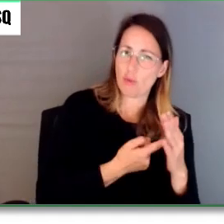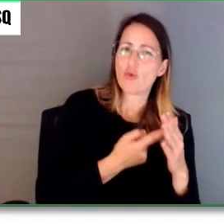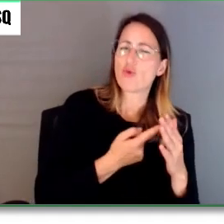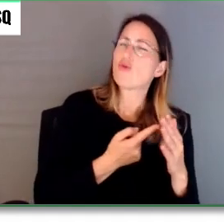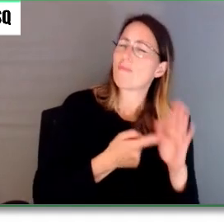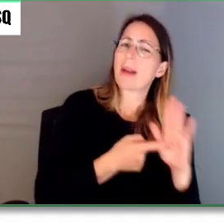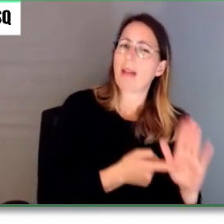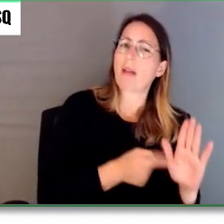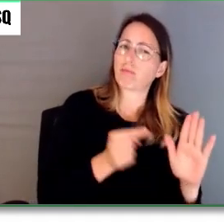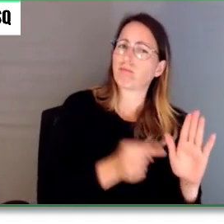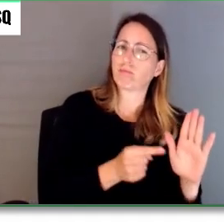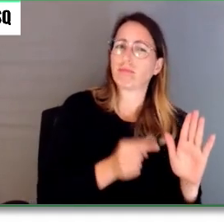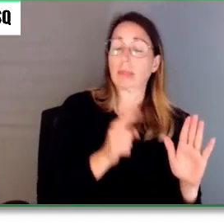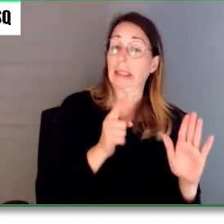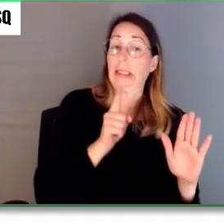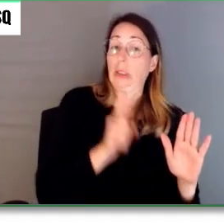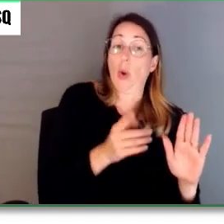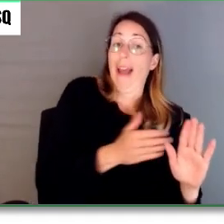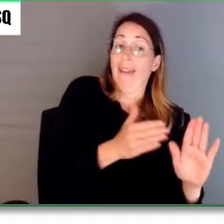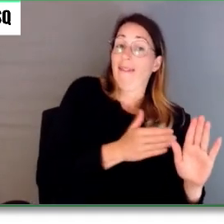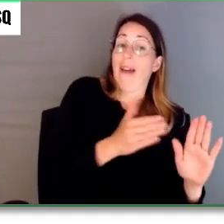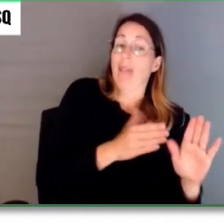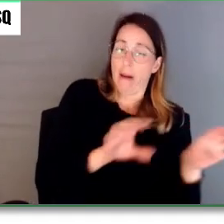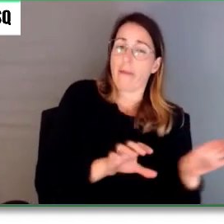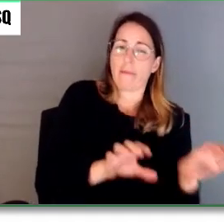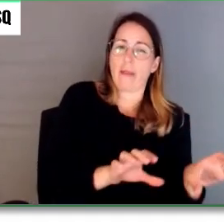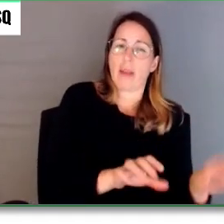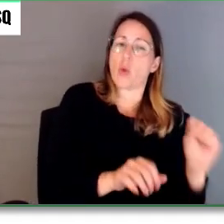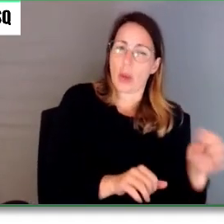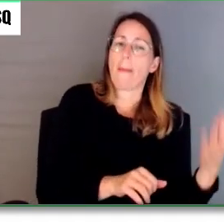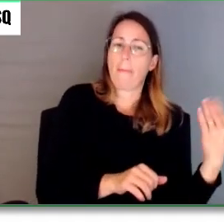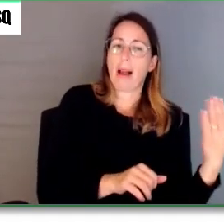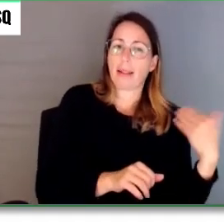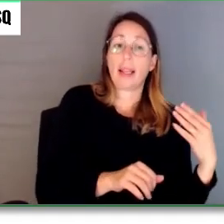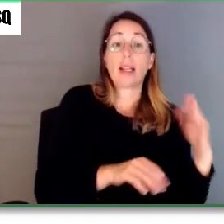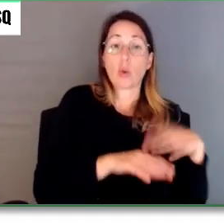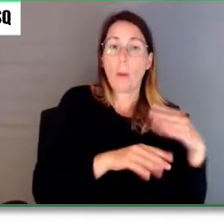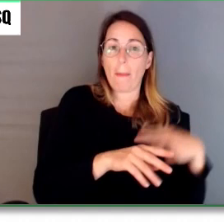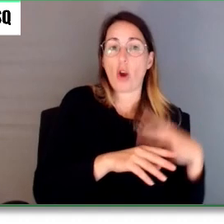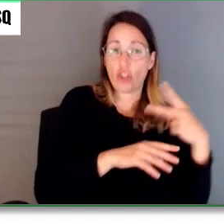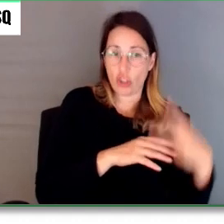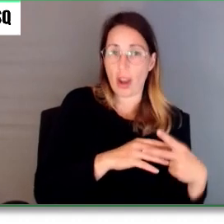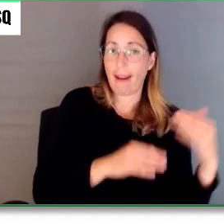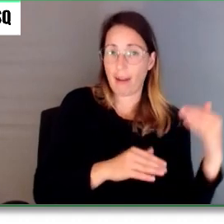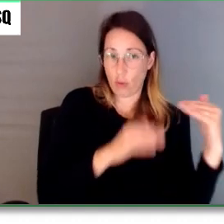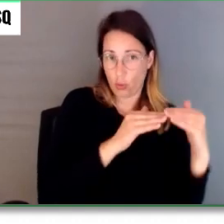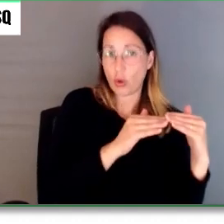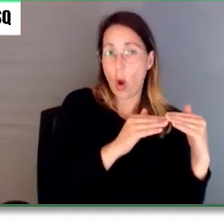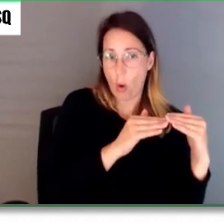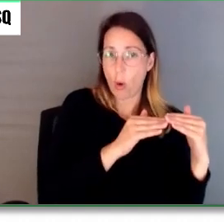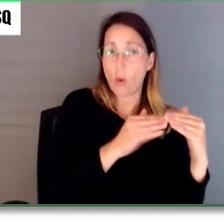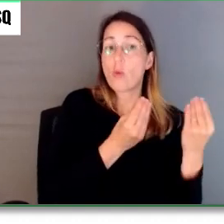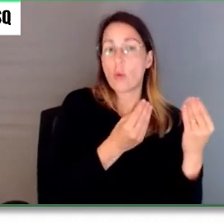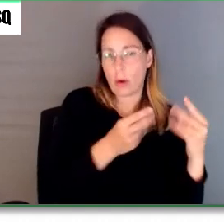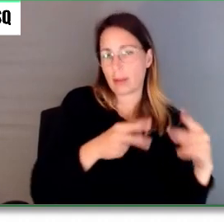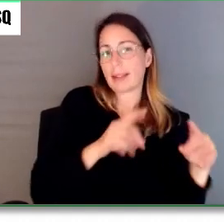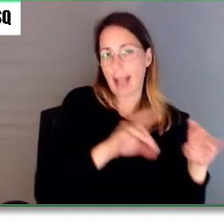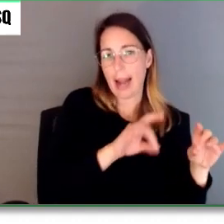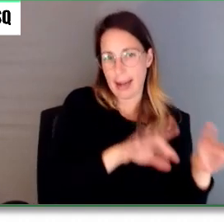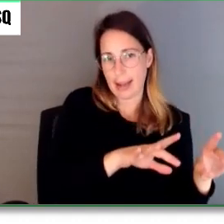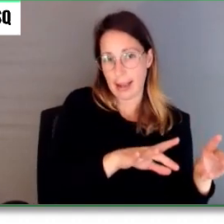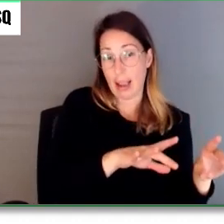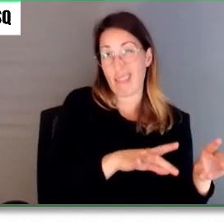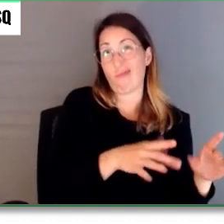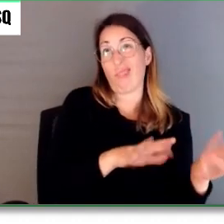travail déjà fait dans le passé sur le projet d'inclusion en Australie. Ça remontait déjà il y a